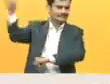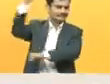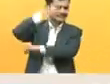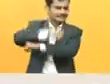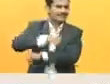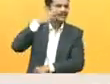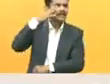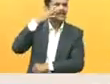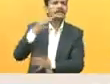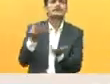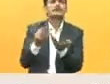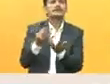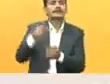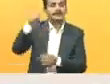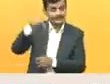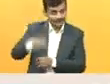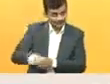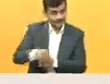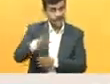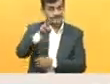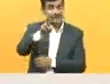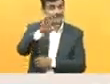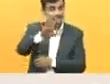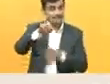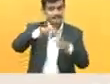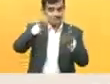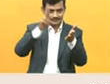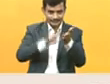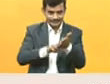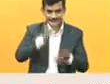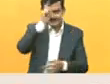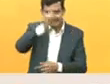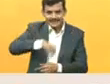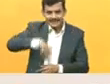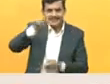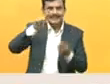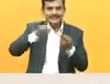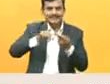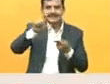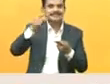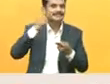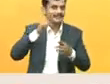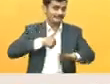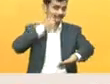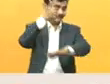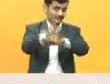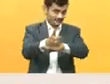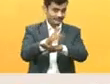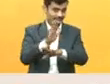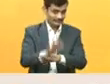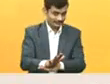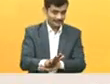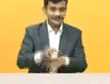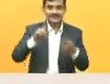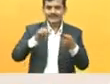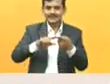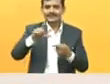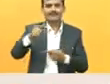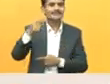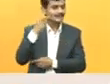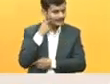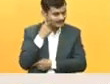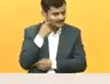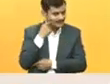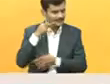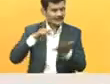है क्योंकि इस दिन भारतीय निर्वाचन आयोग की स्थापना हुई थी। इलेक्शन कमीशन,